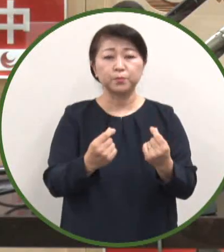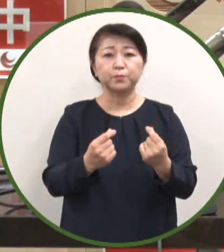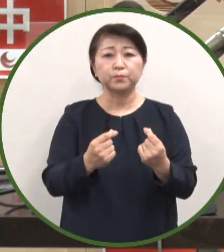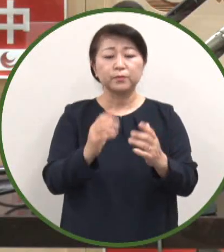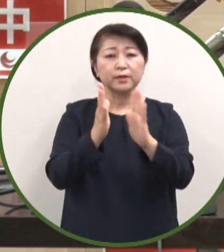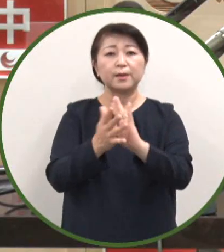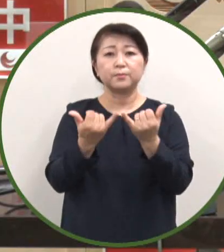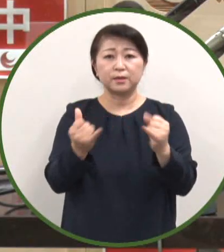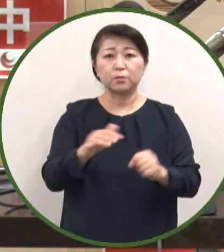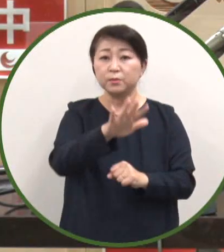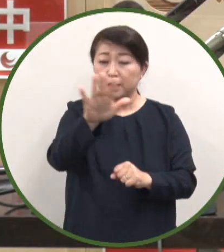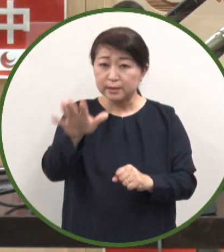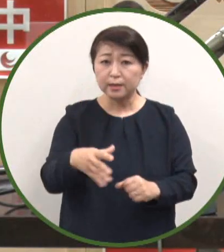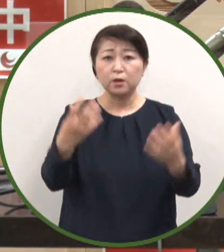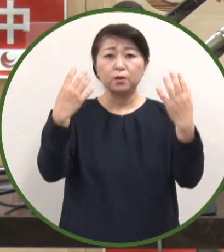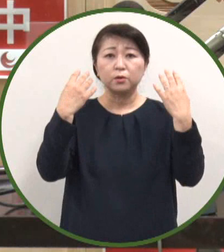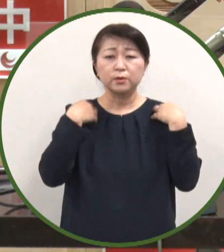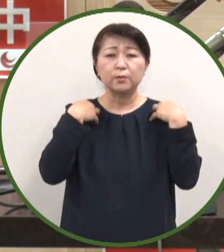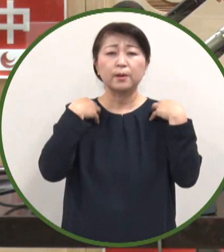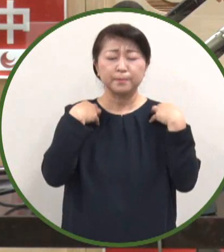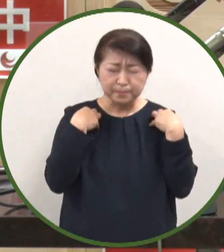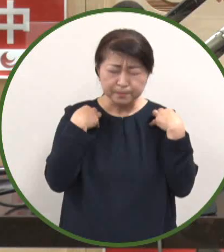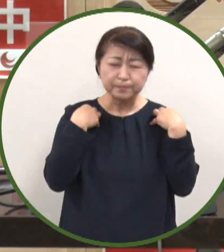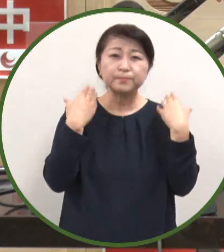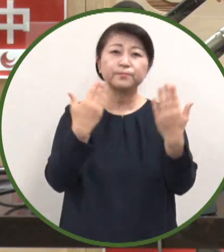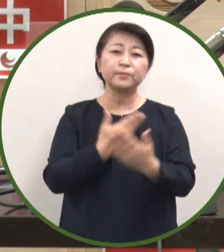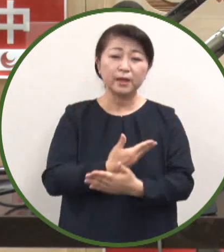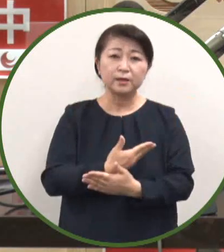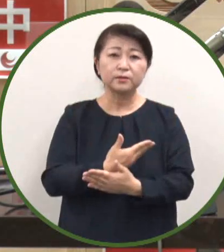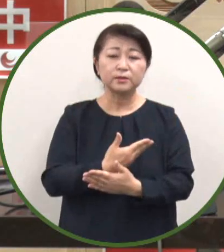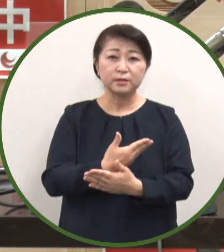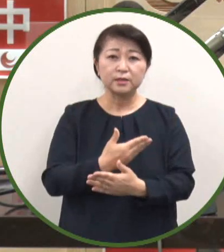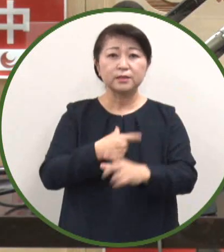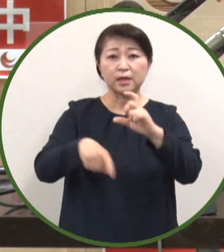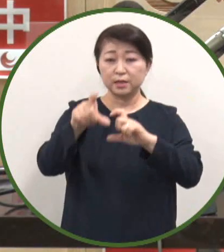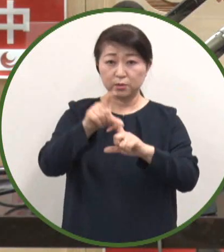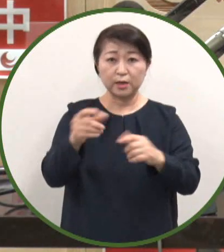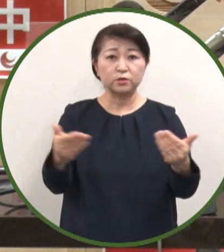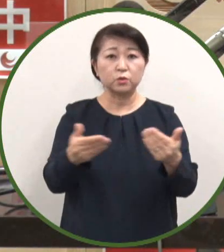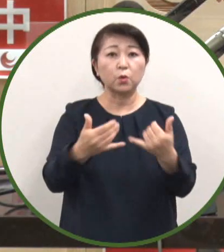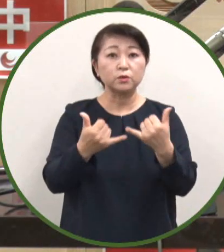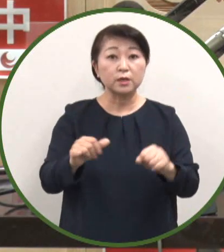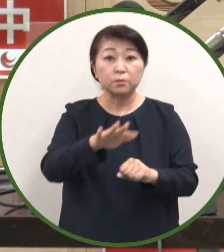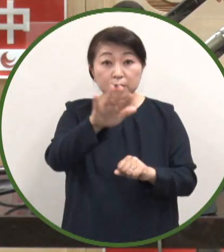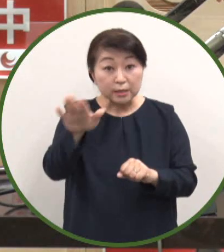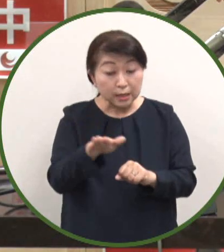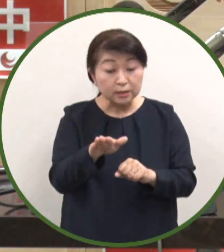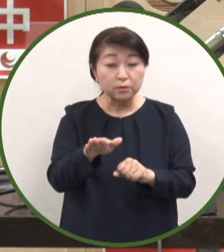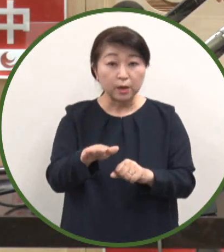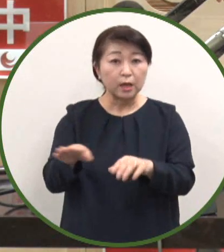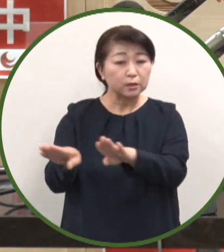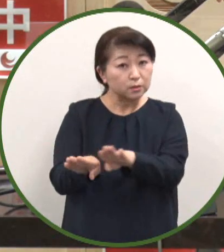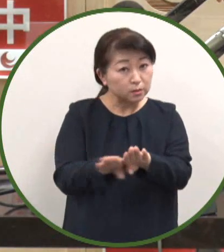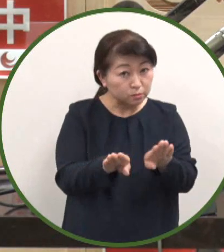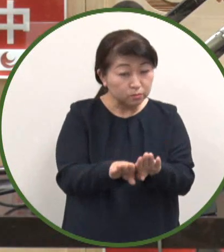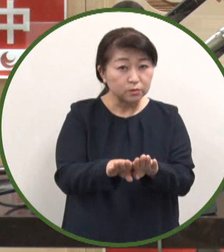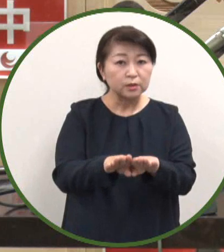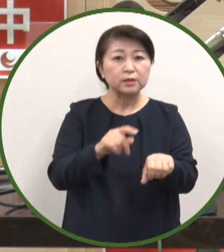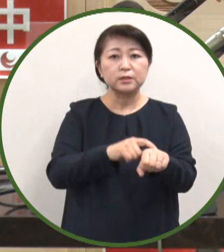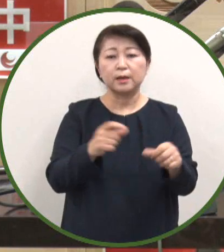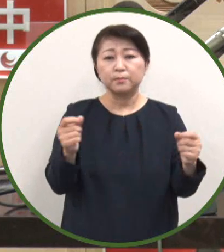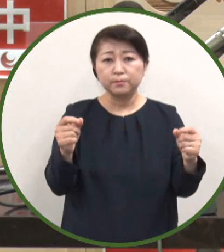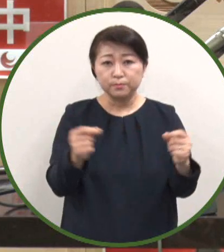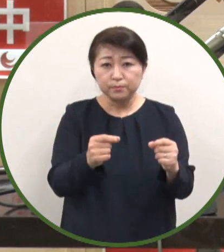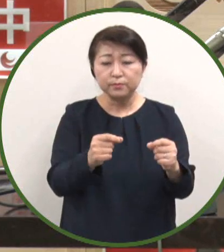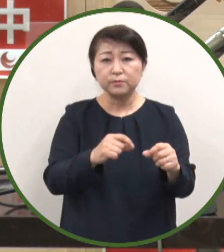県民の皆様へのご負担も大変大きなものになりますし、さらには事業者の皆さん、休業あるいは時短を行っていただ